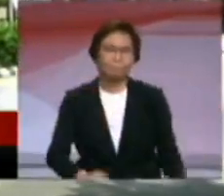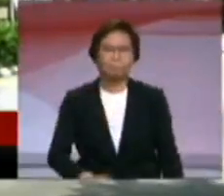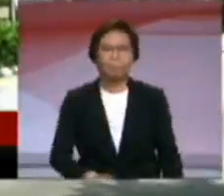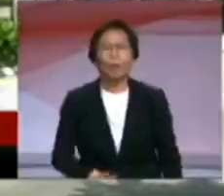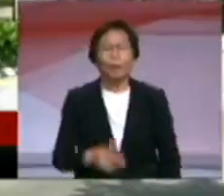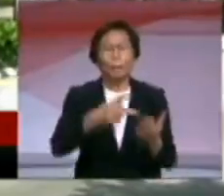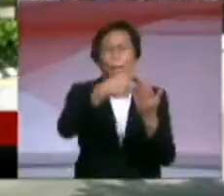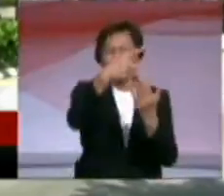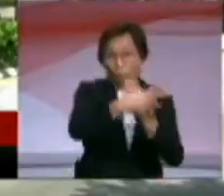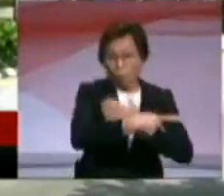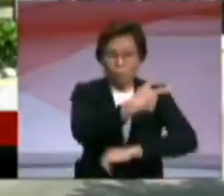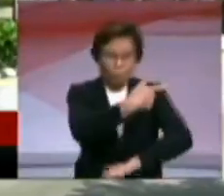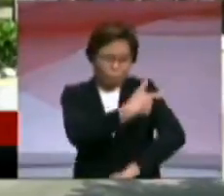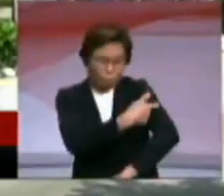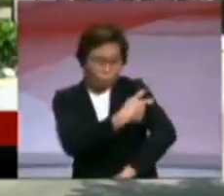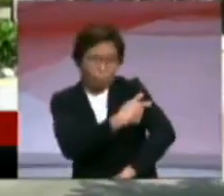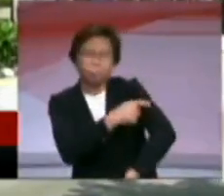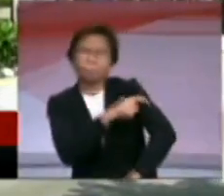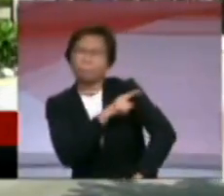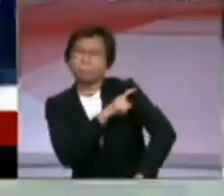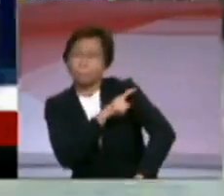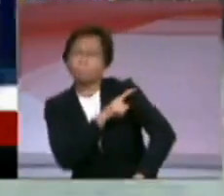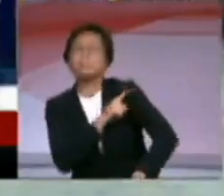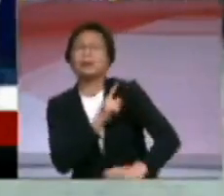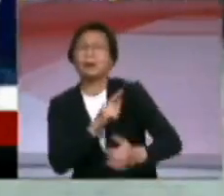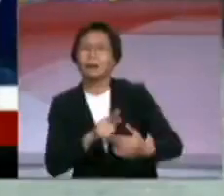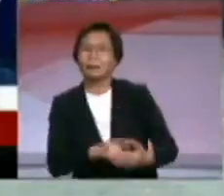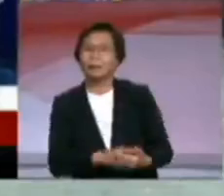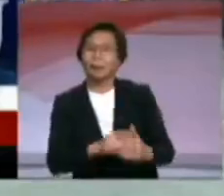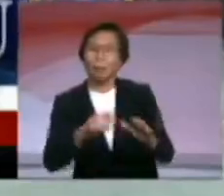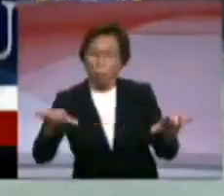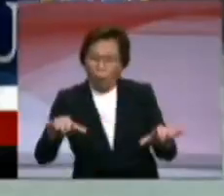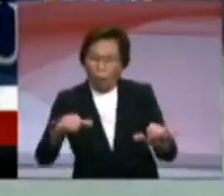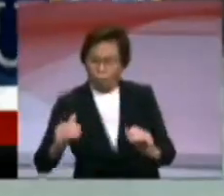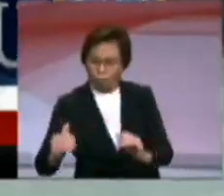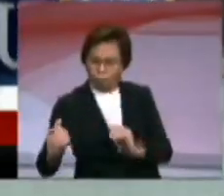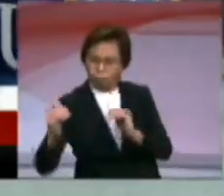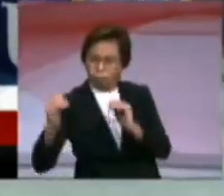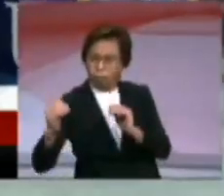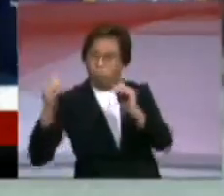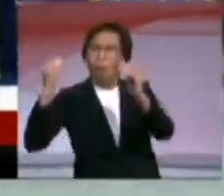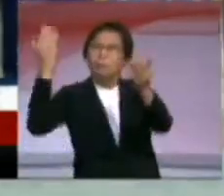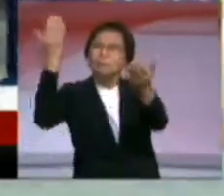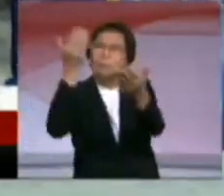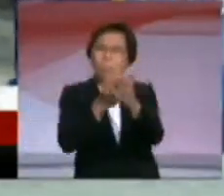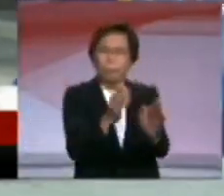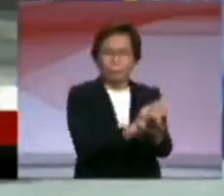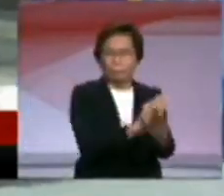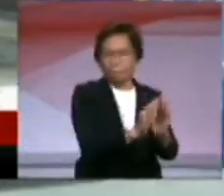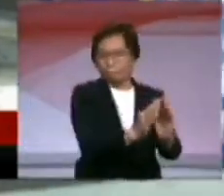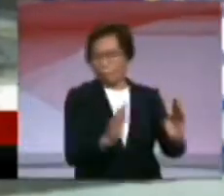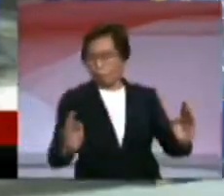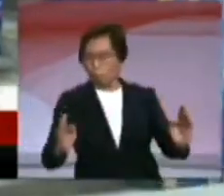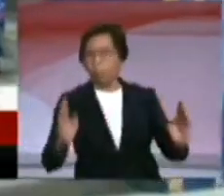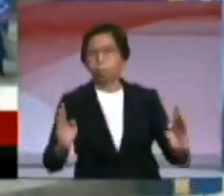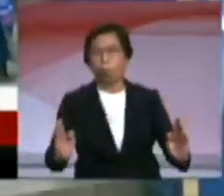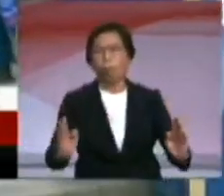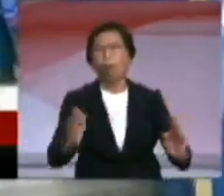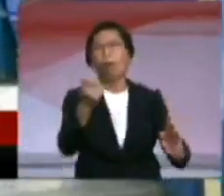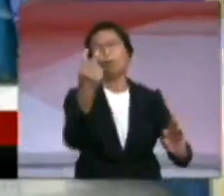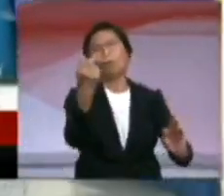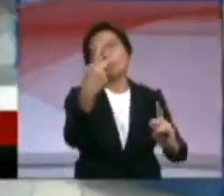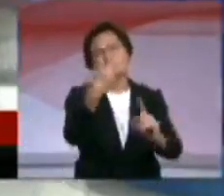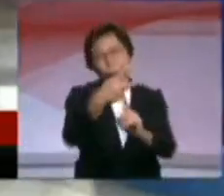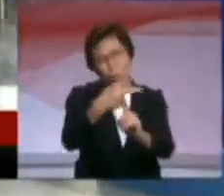Realistiknya, program vaksinasi ini dijangka berjalan secara berperingkat sehinggalah tempoh keseluruhannya selama